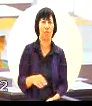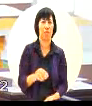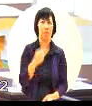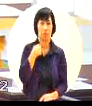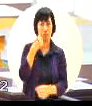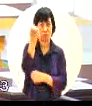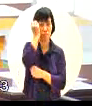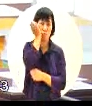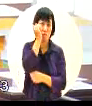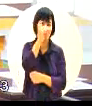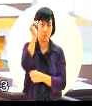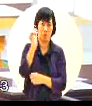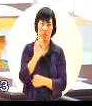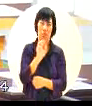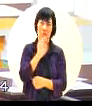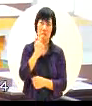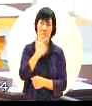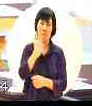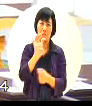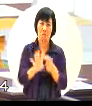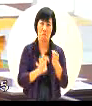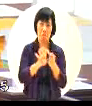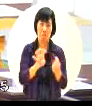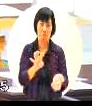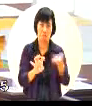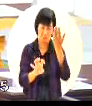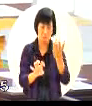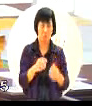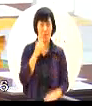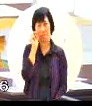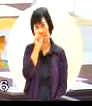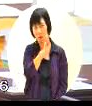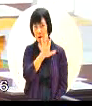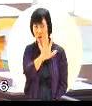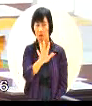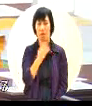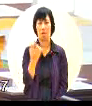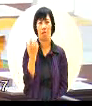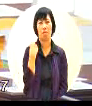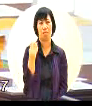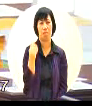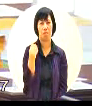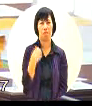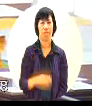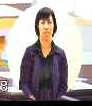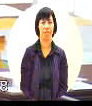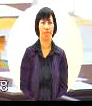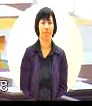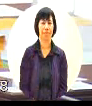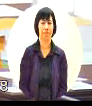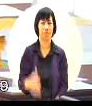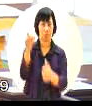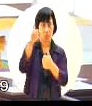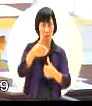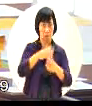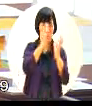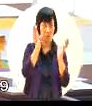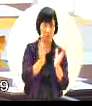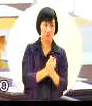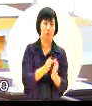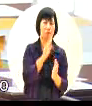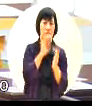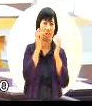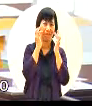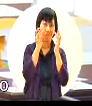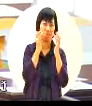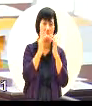要三四十冬啊吼。我来先到迄个果菜市场啊，传统的属于我较传统，拢较